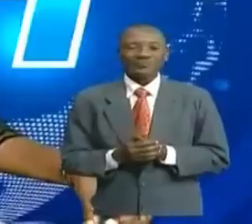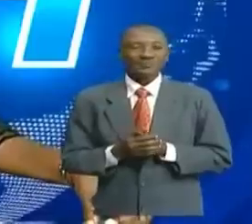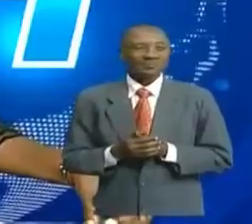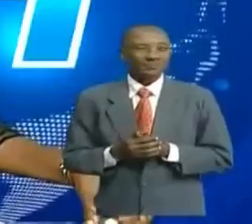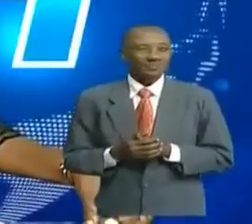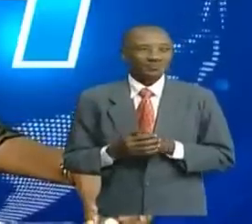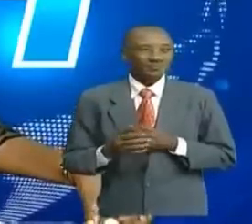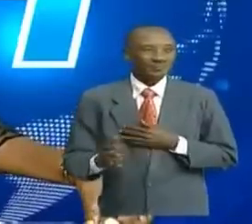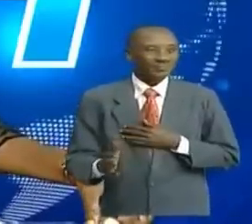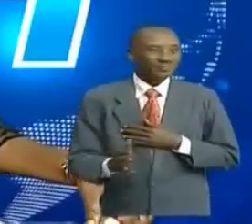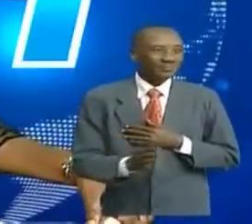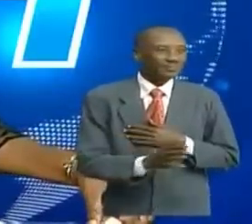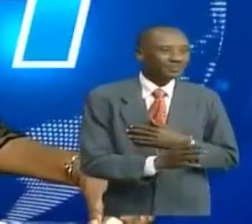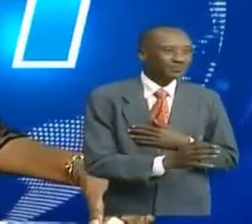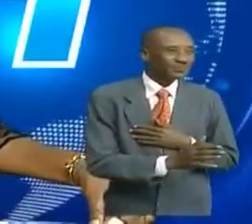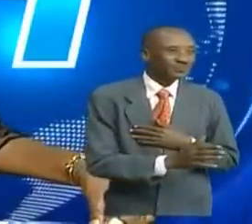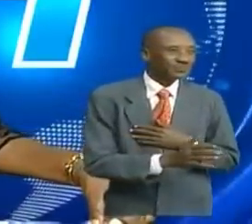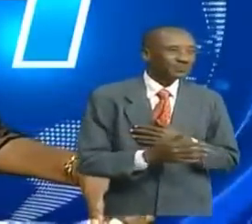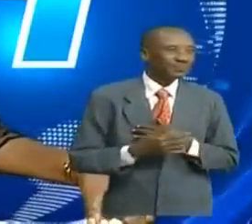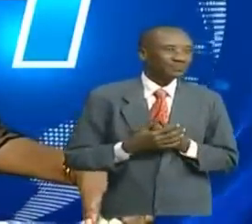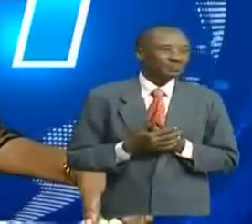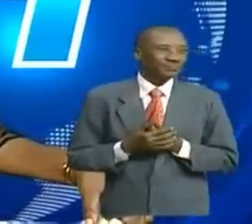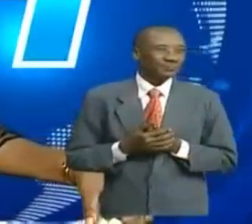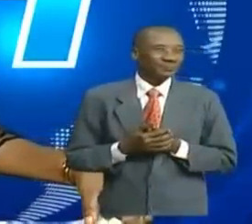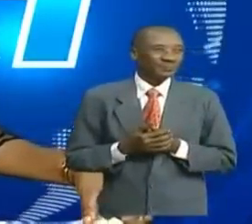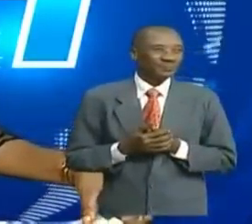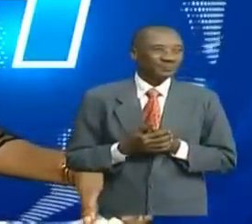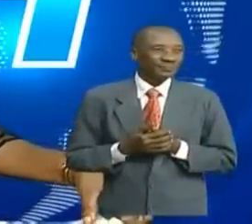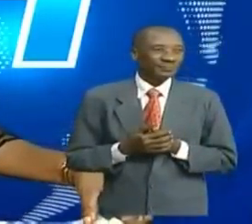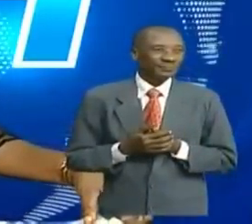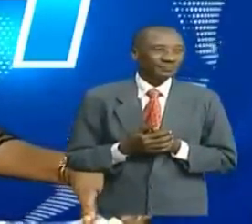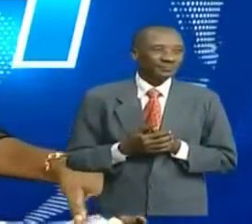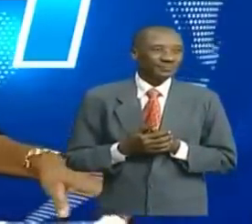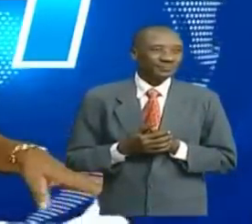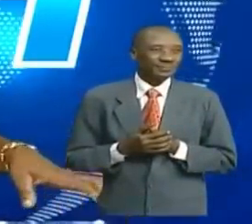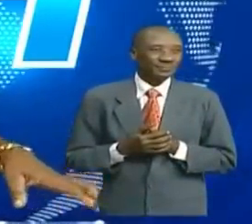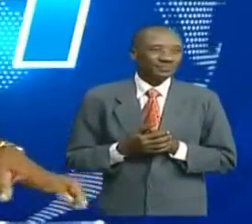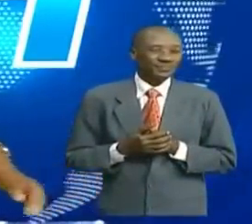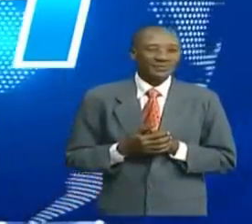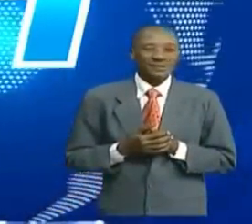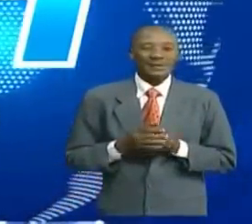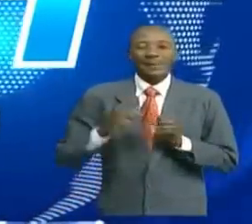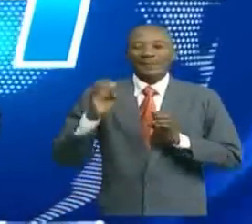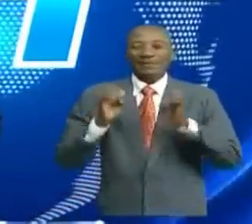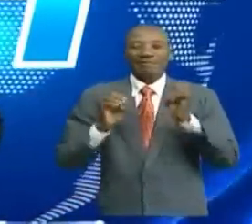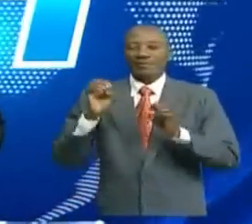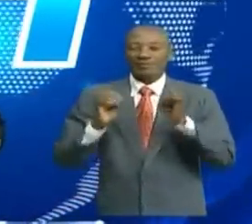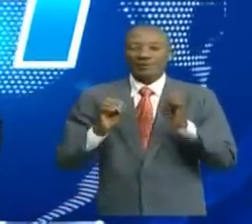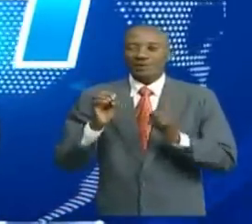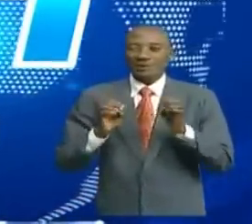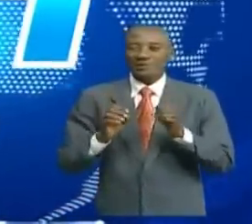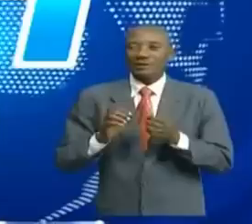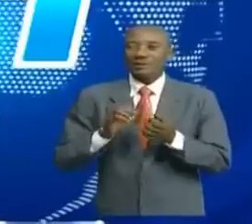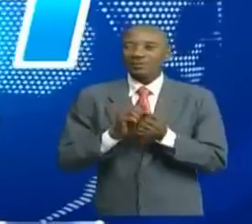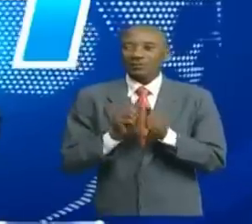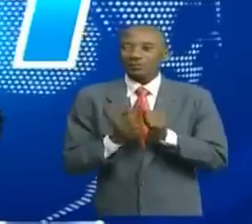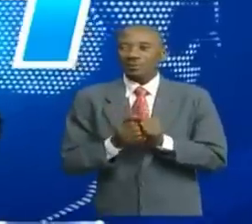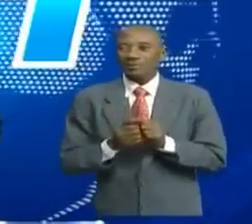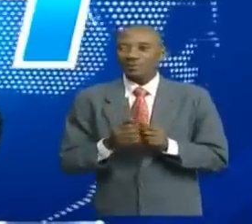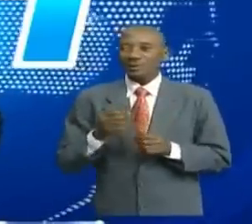C'est la nouvelle année, il faut évaluer les activités de l'année qui vient de s'achever afin de relever les exploits et les